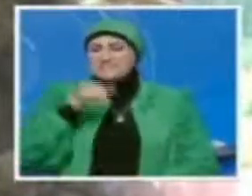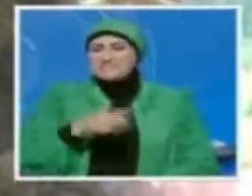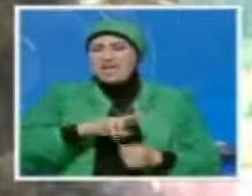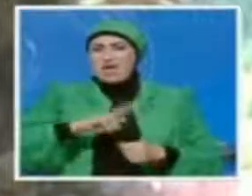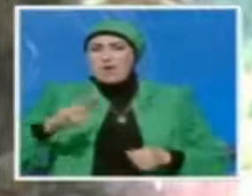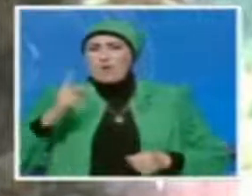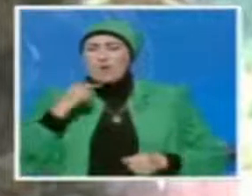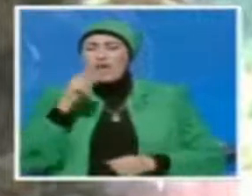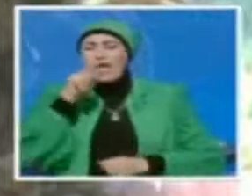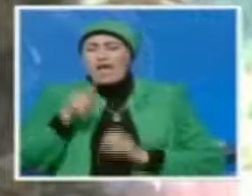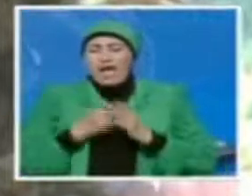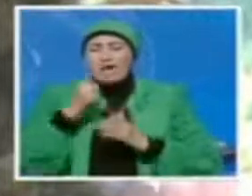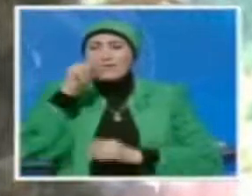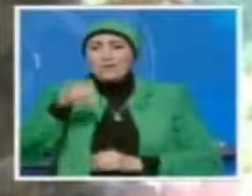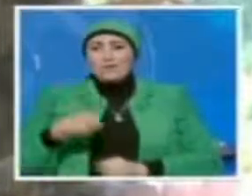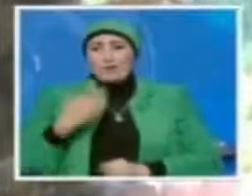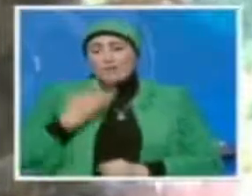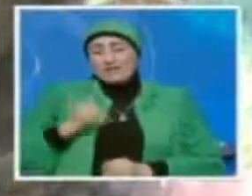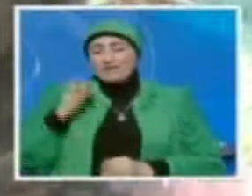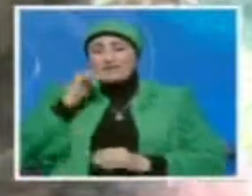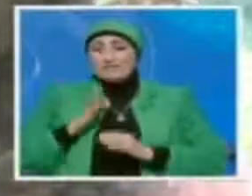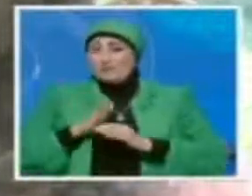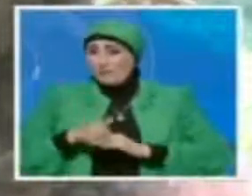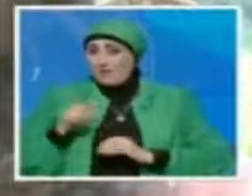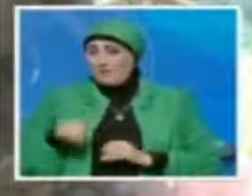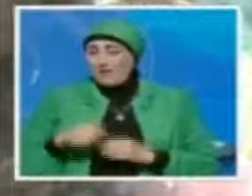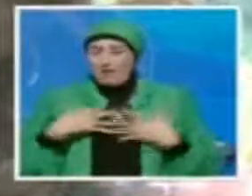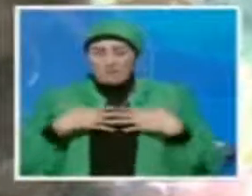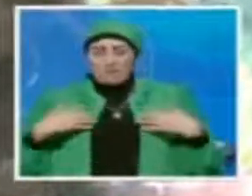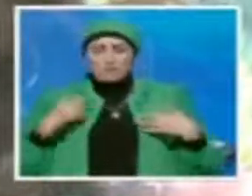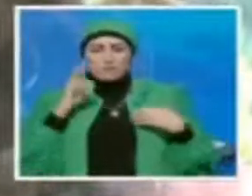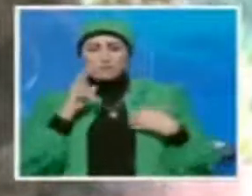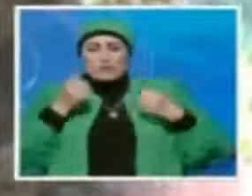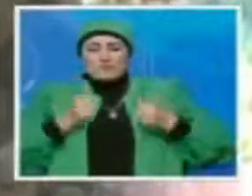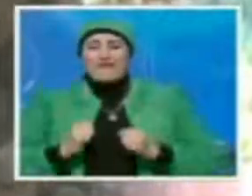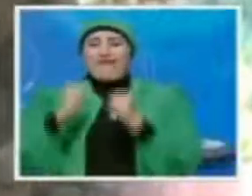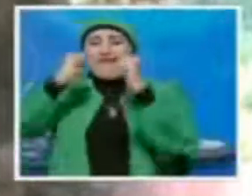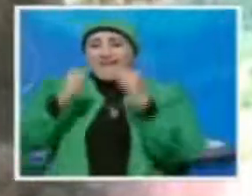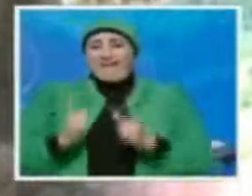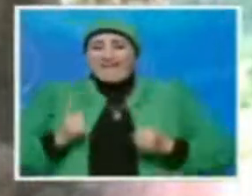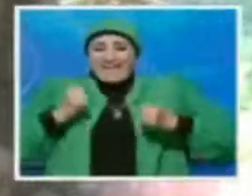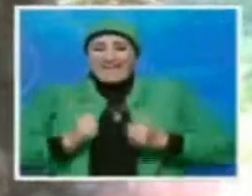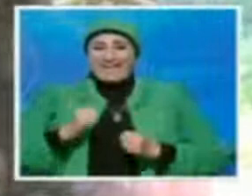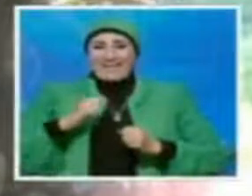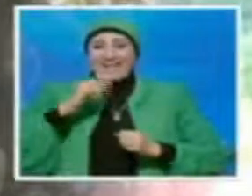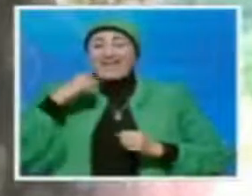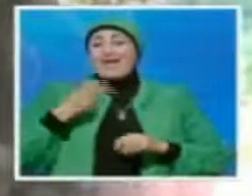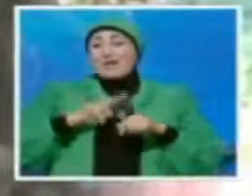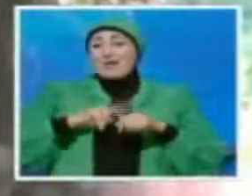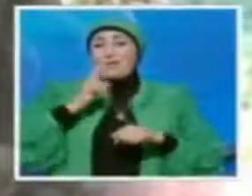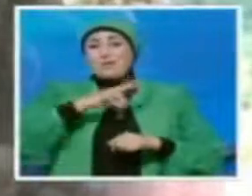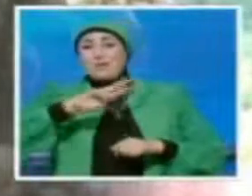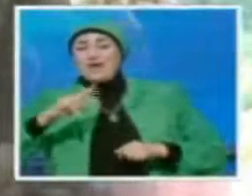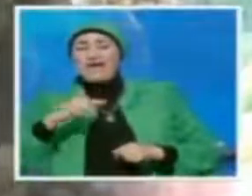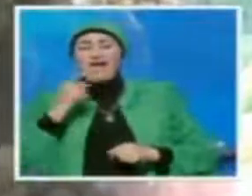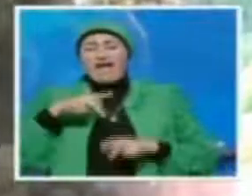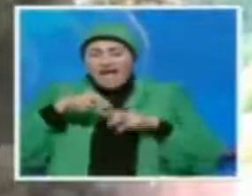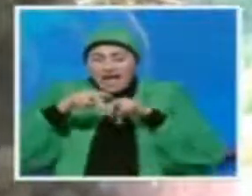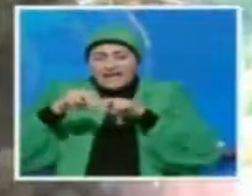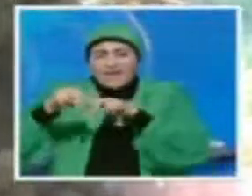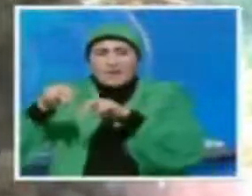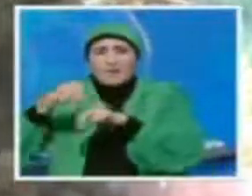أيام عيد الأضحى المبارك، سواء من خلال الاستمتاع بالملاهي التي وفرتها الحديقة أو من خلال حديقة الحيوانات